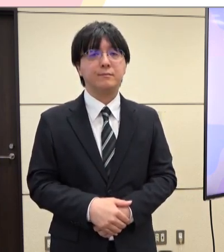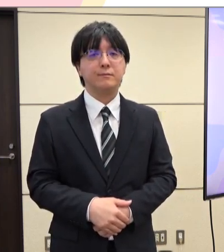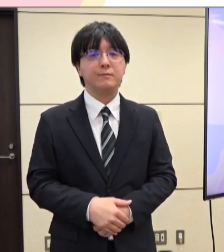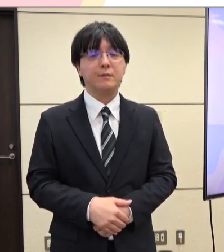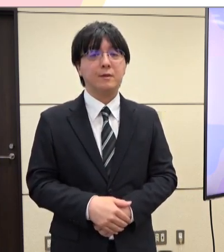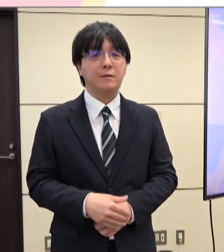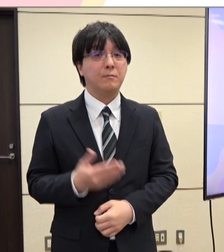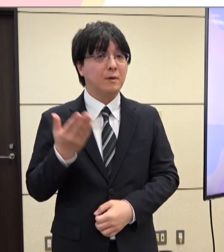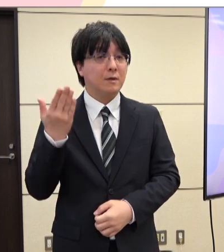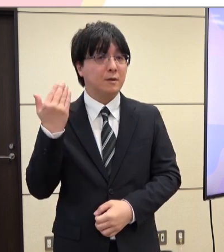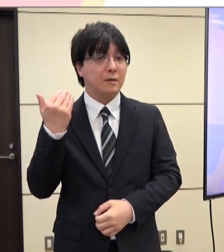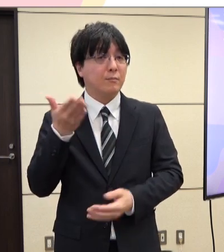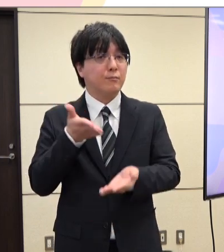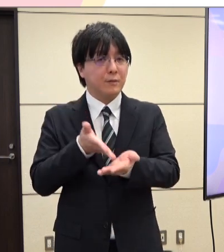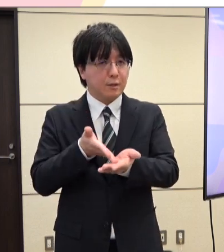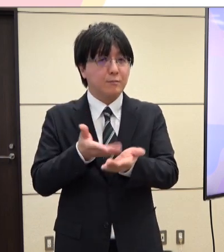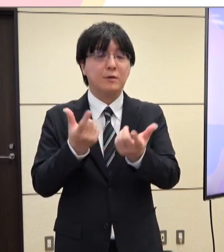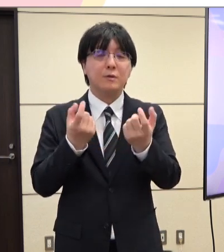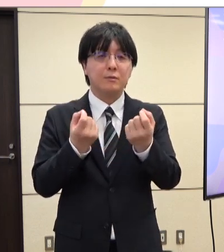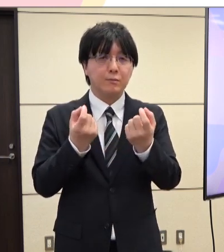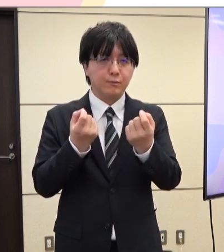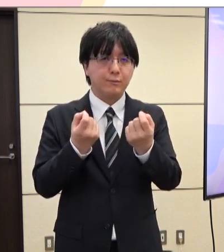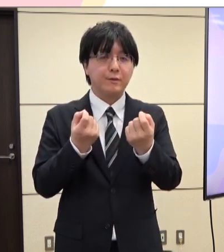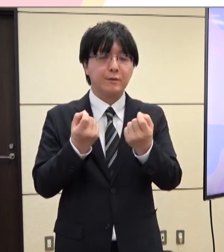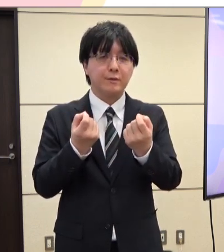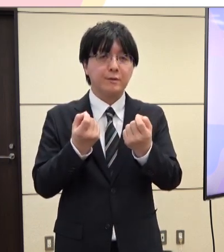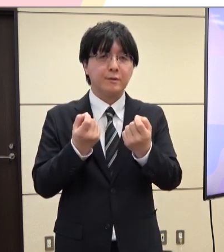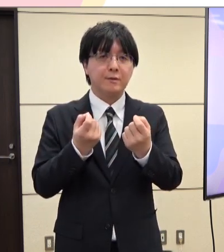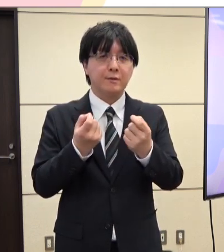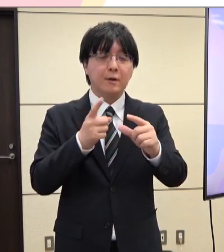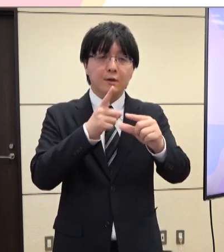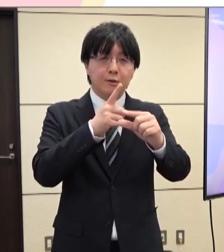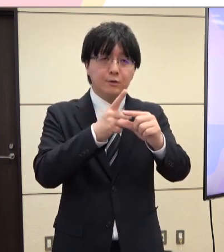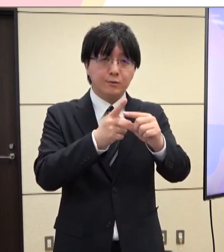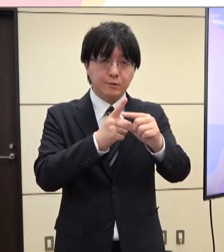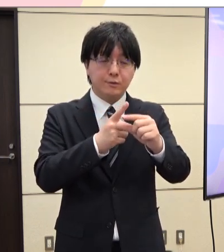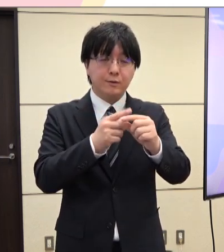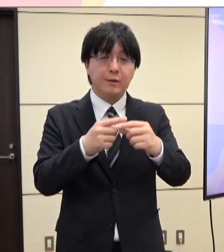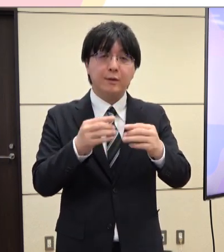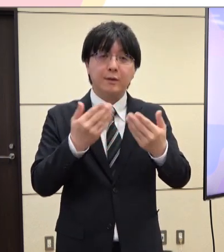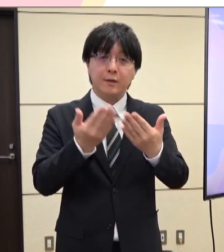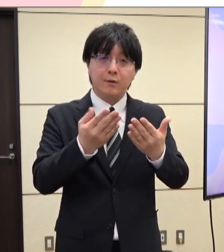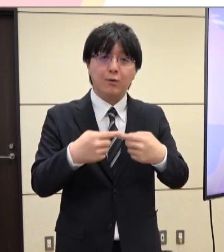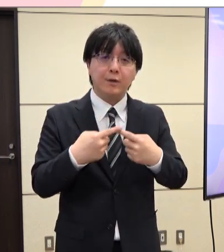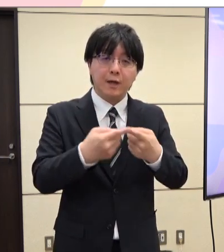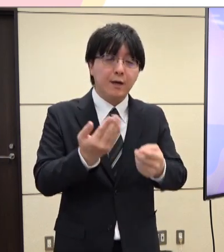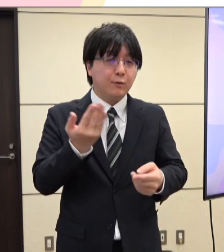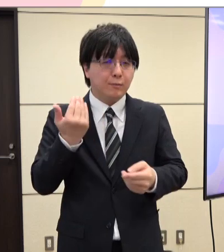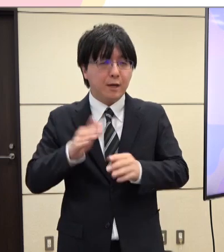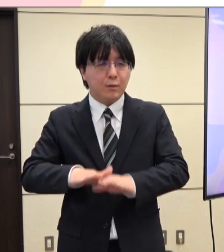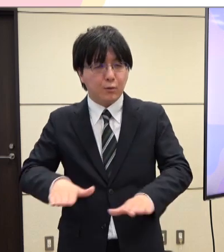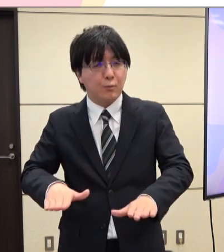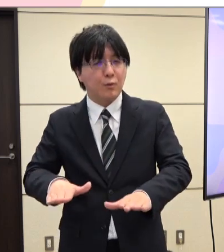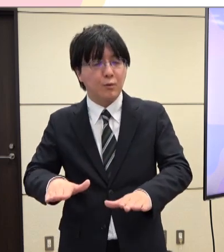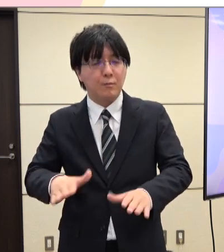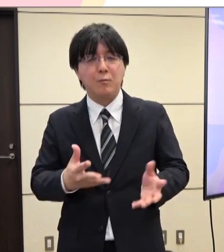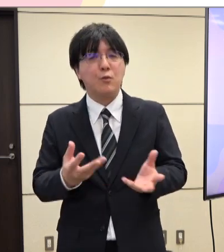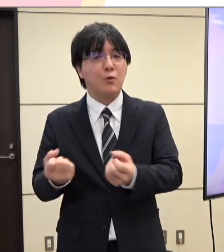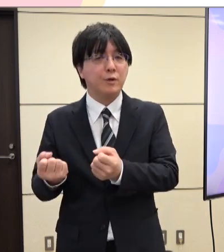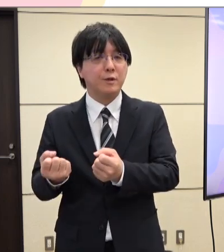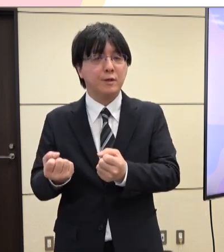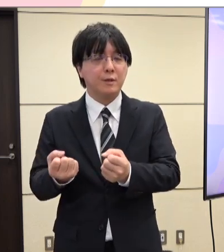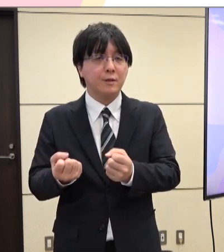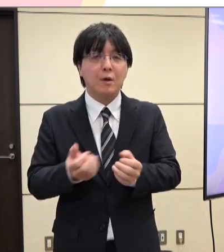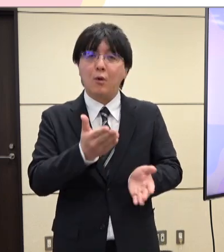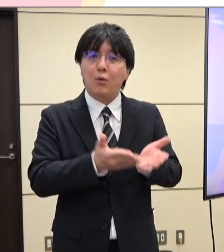まあ、先ほども申し上げましたように就学前の子どもたちが多いわけです。でその点では私は保育所と